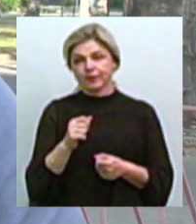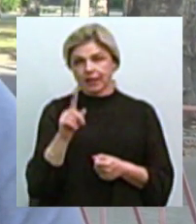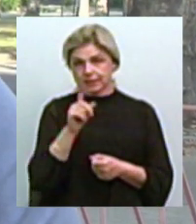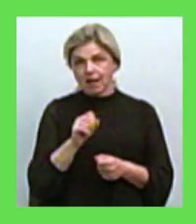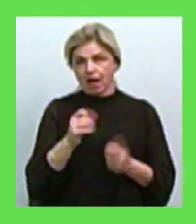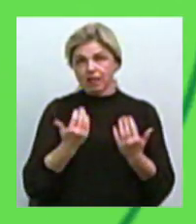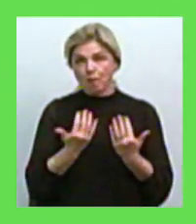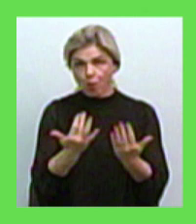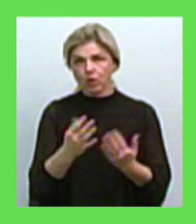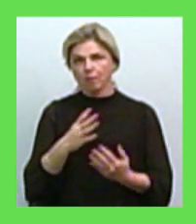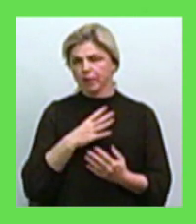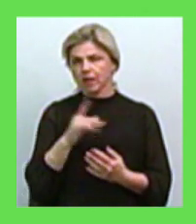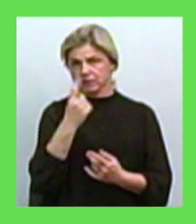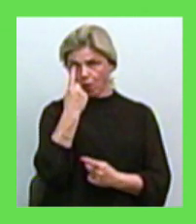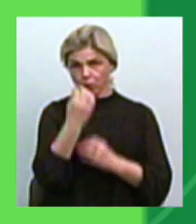всі групи.